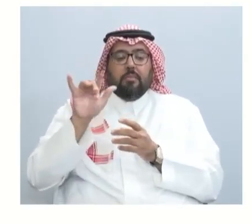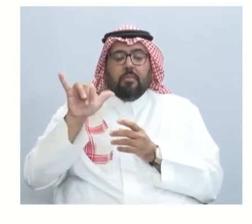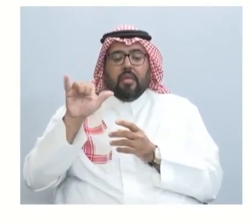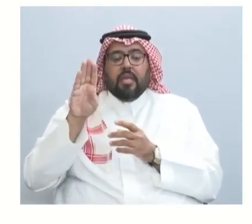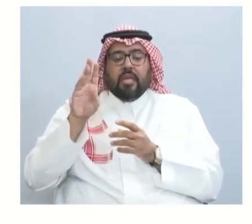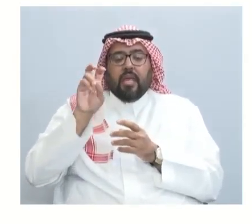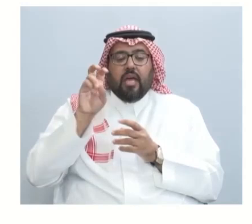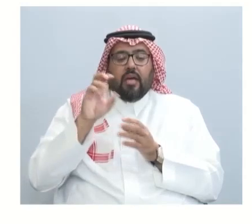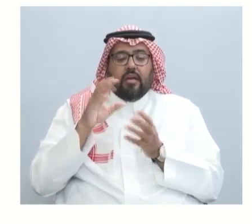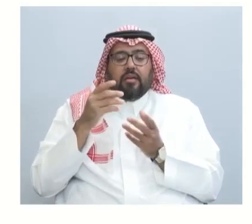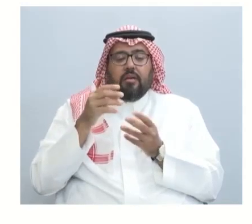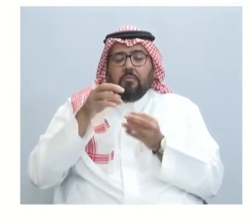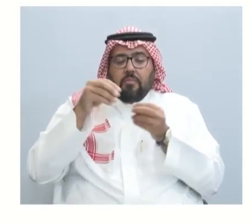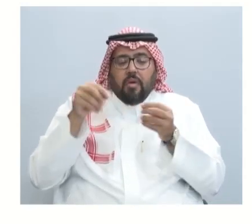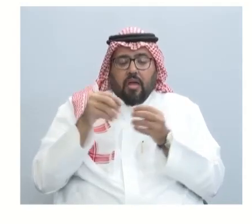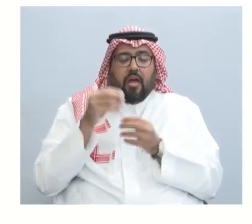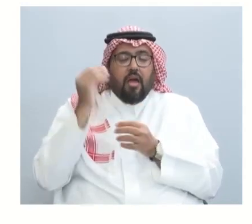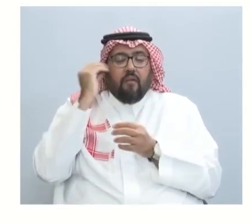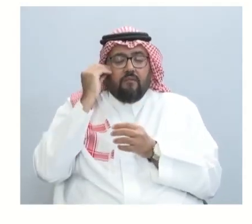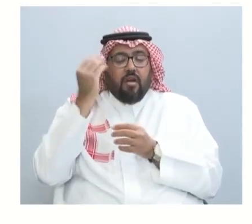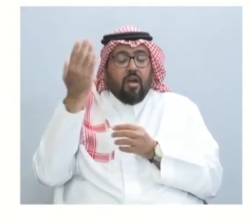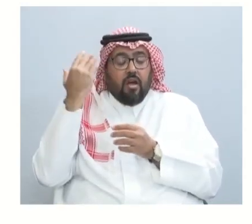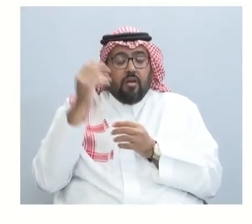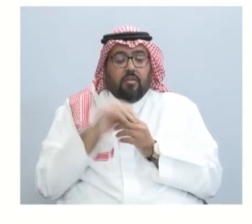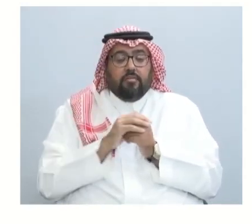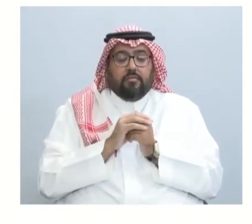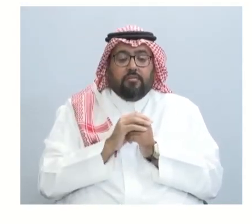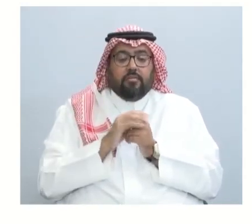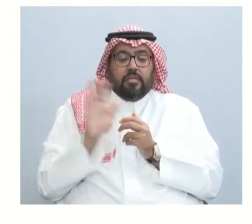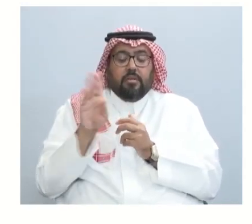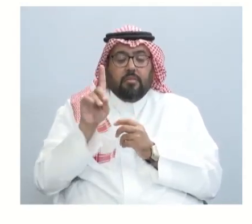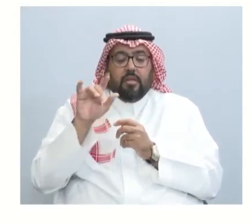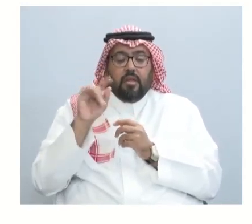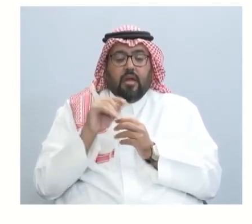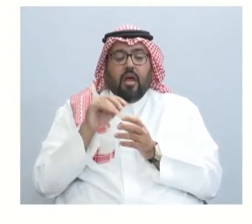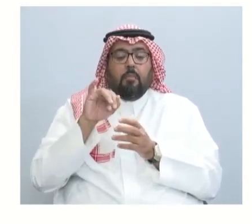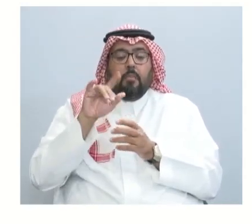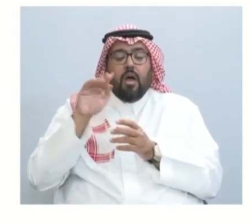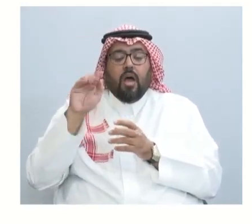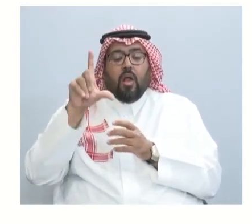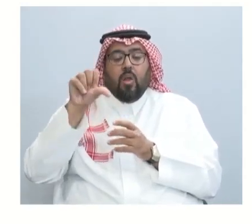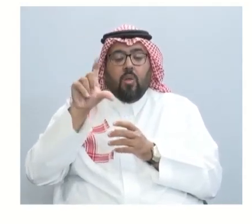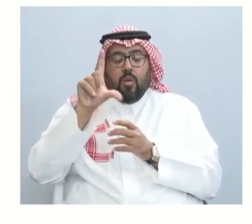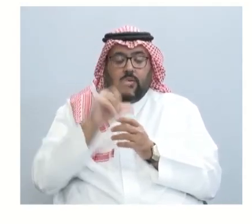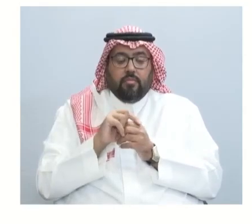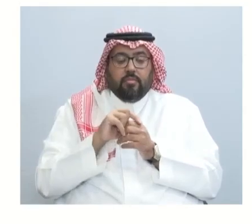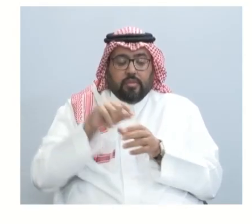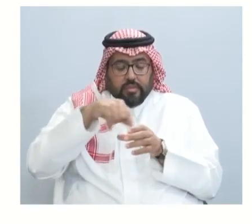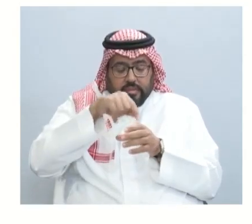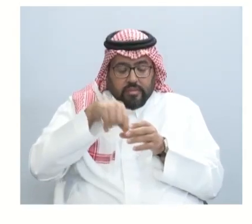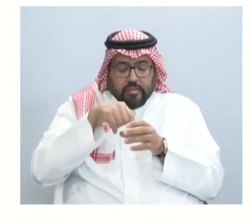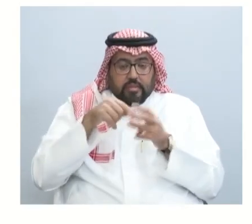درسنا الماضي وذكرنا ان السبيكه تعتبر محلول ولكن هي عباره عن خلط